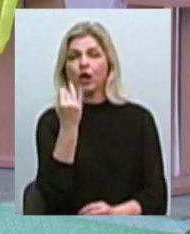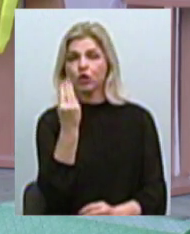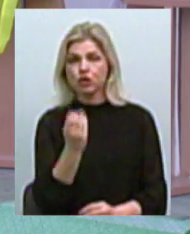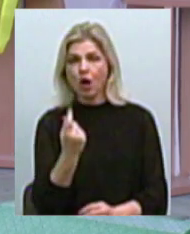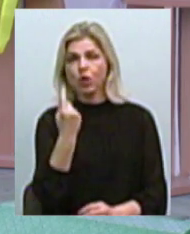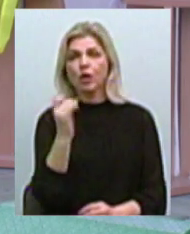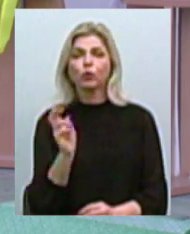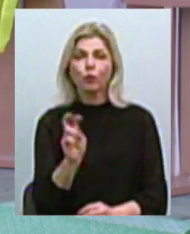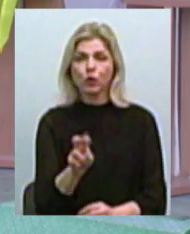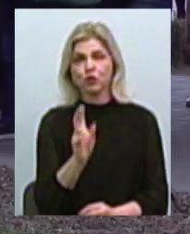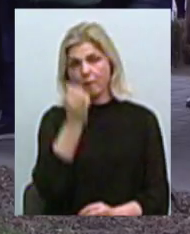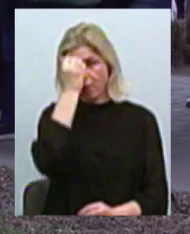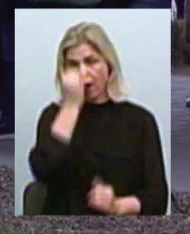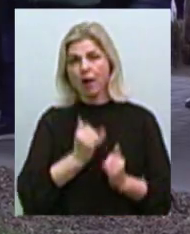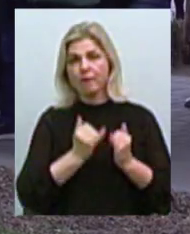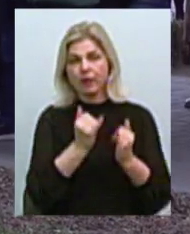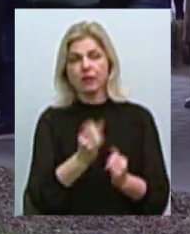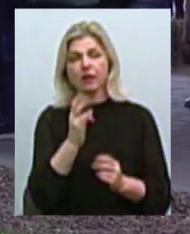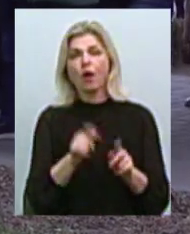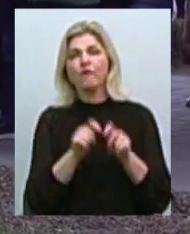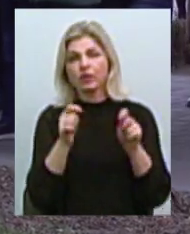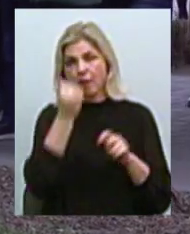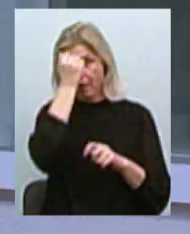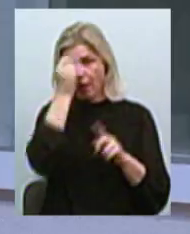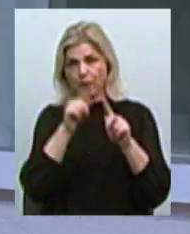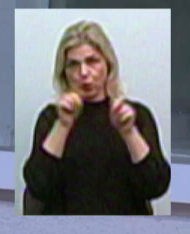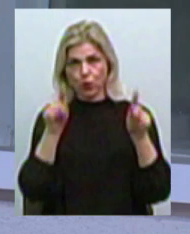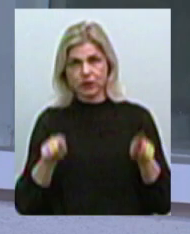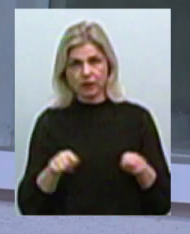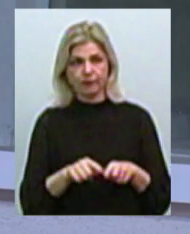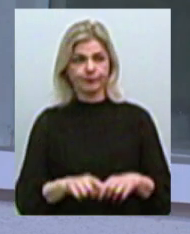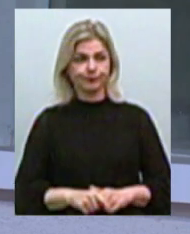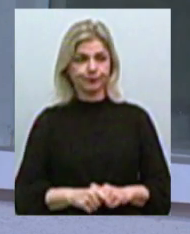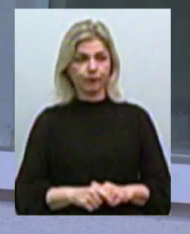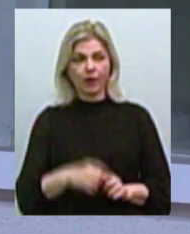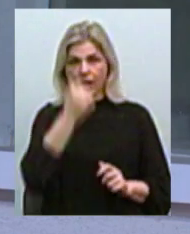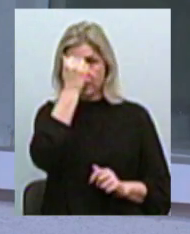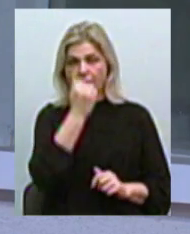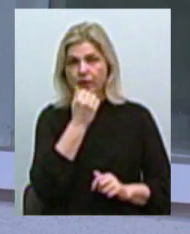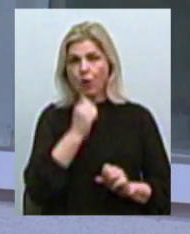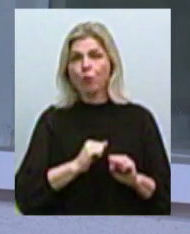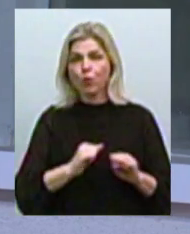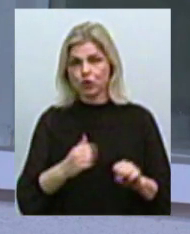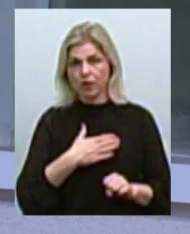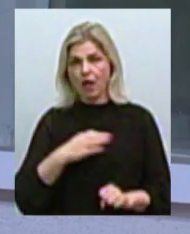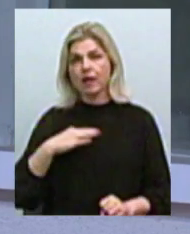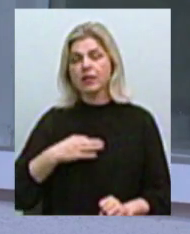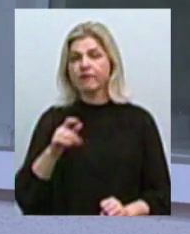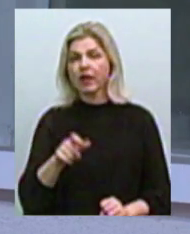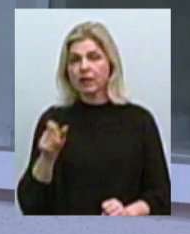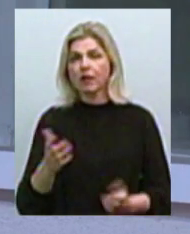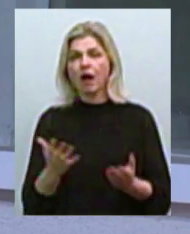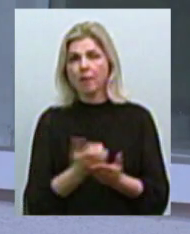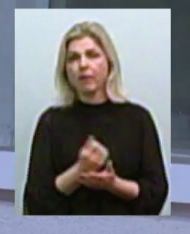прийшов шанувати пам'ять бійця на відкритті меморіальної дошки. Завдяки мужності наших розвідників вдалося уникнути